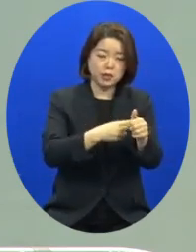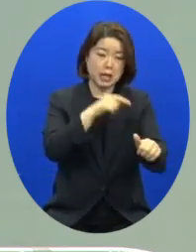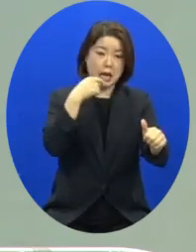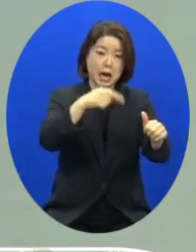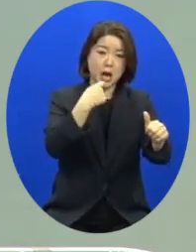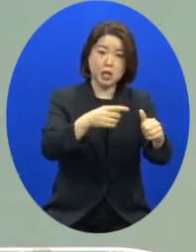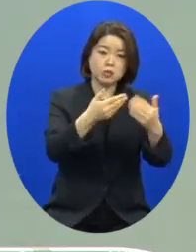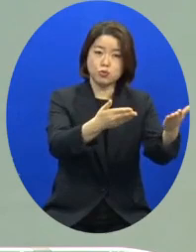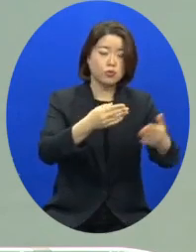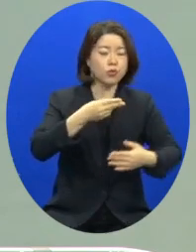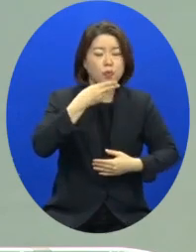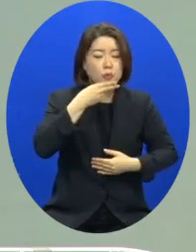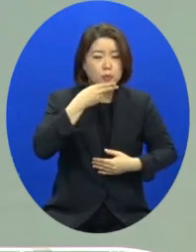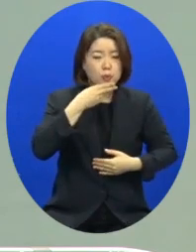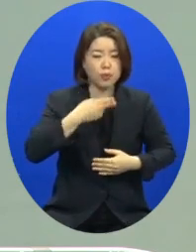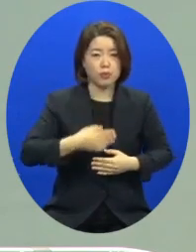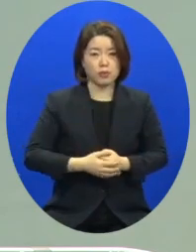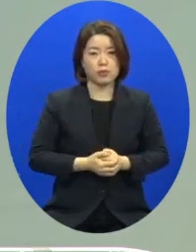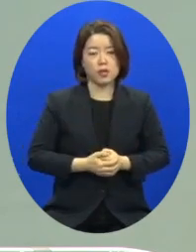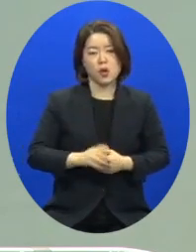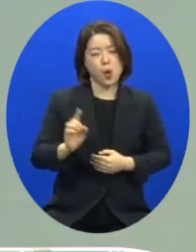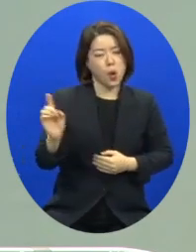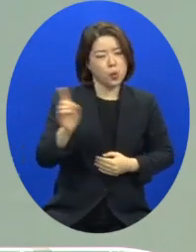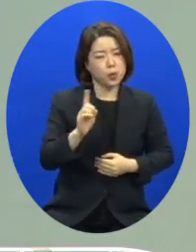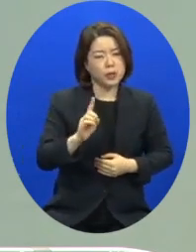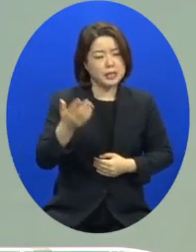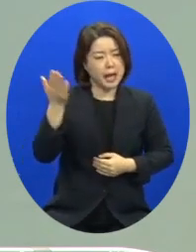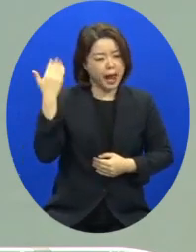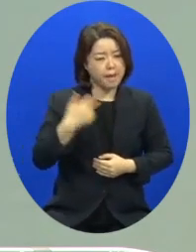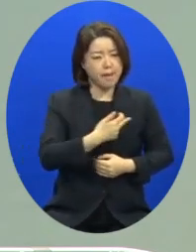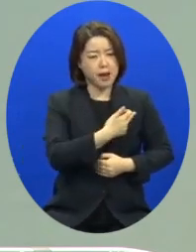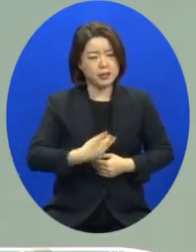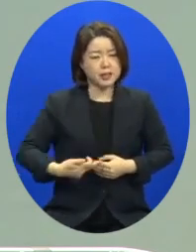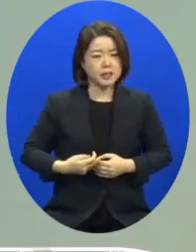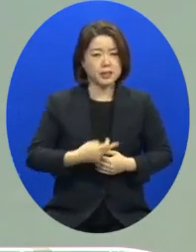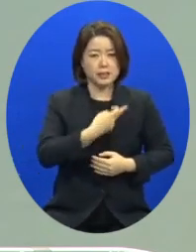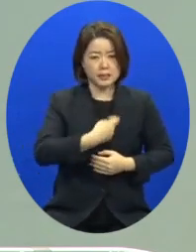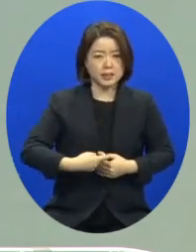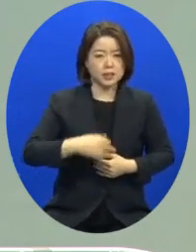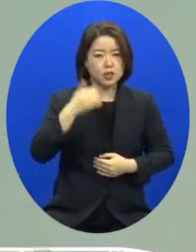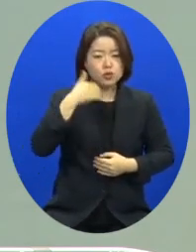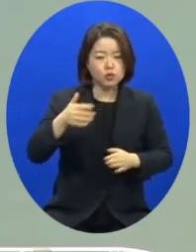주지도 않아요. 도대체 그분들은 누구에게서 목회를 배웠죠?